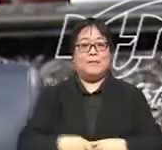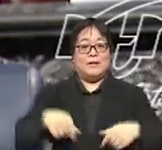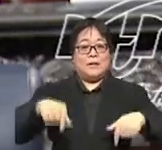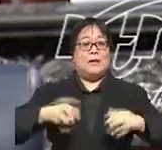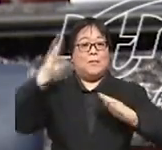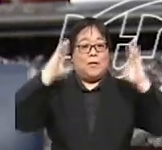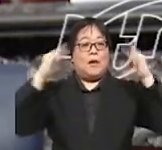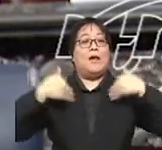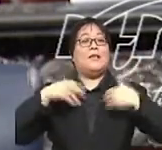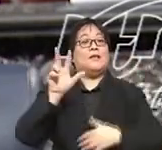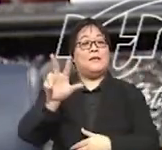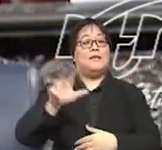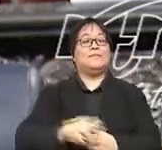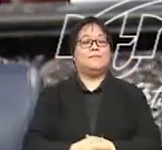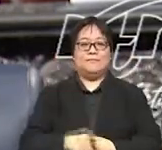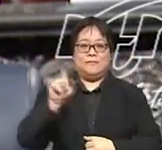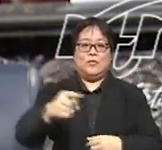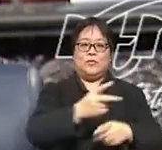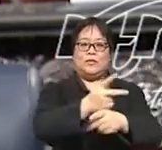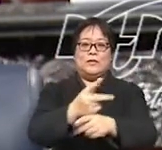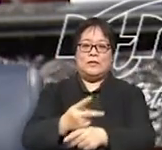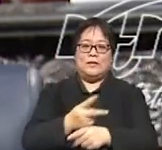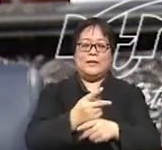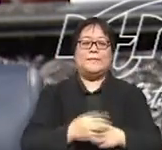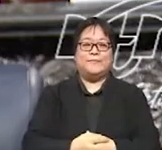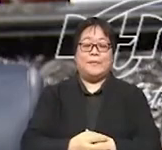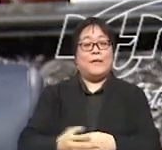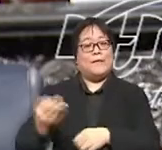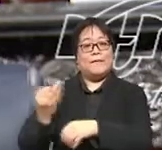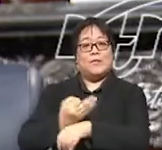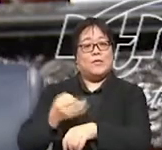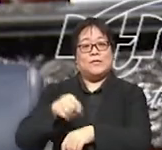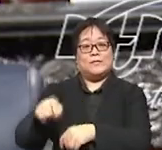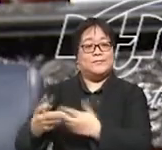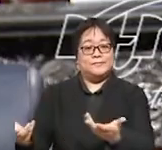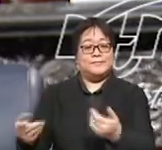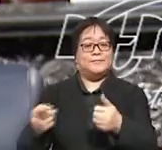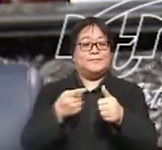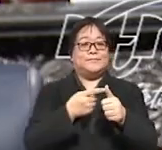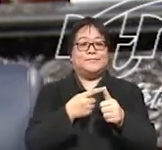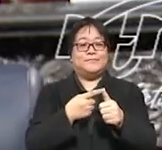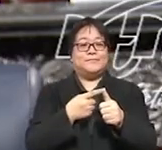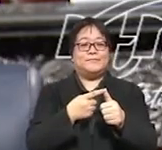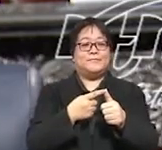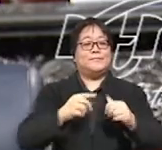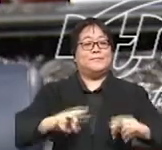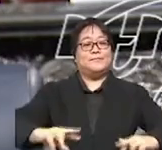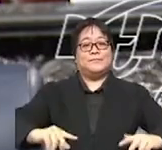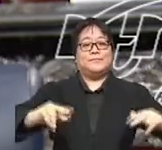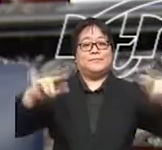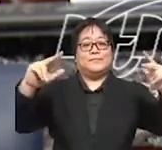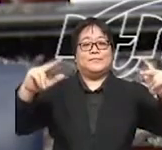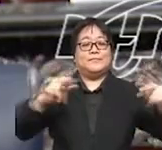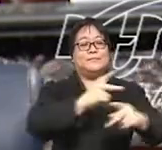Wow di negara kita ini jadi kita perlu jagalah antar ke fungsi Taqwa diajak Bayes PNI adalah yang pertamanya pemuliharaan